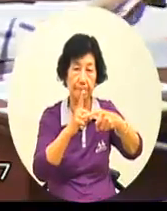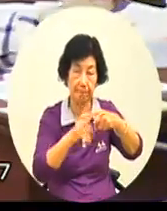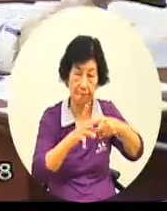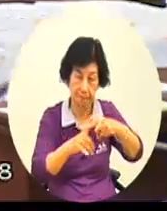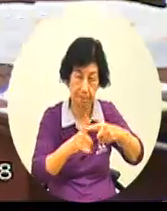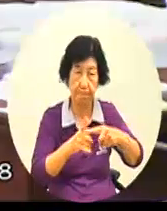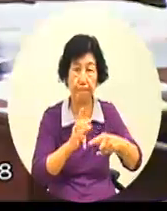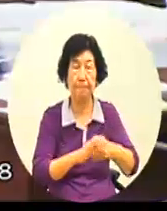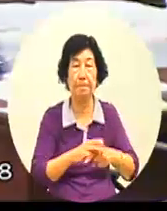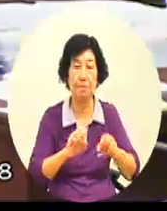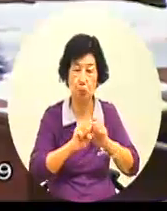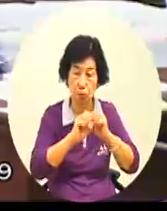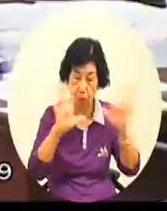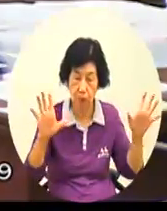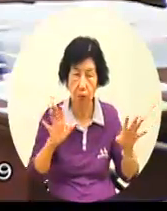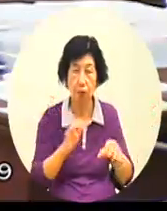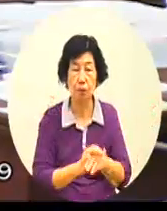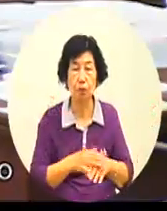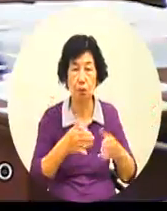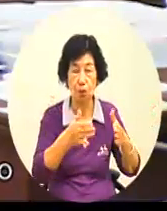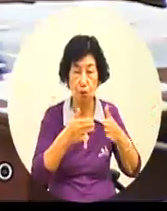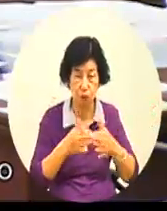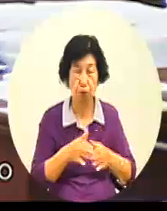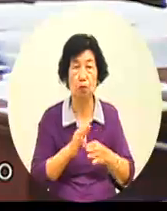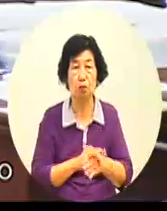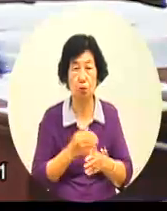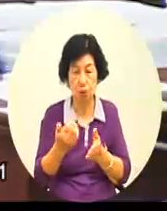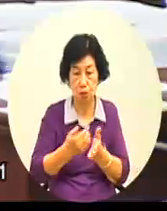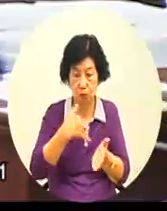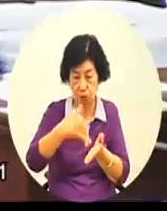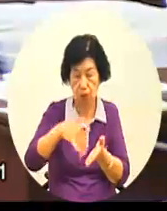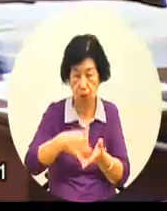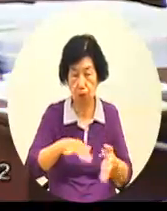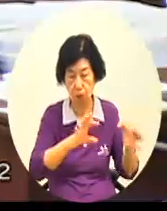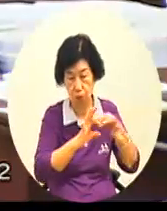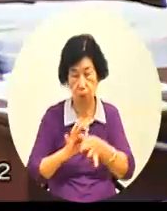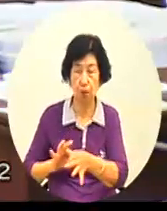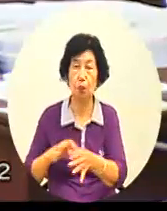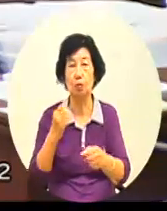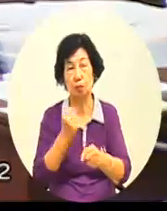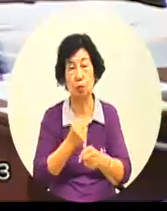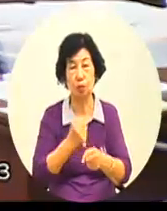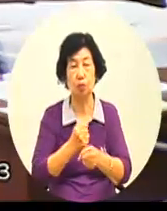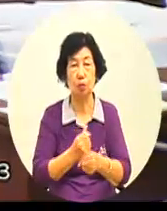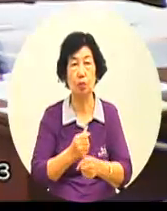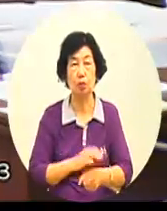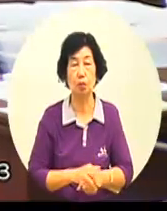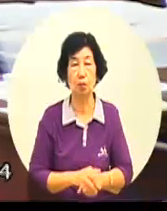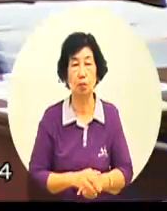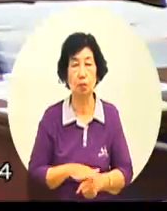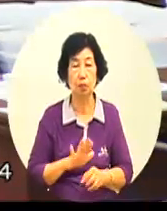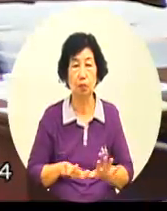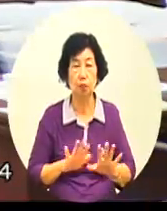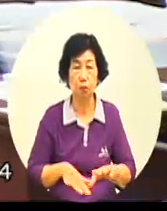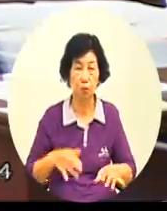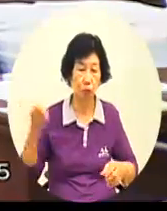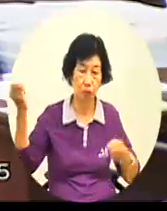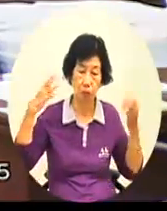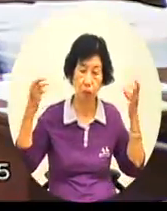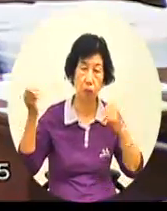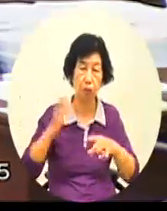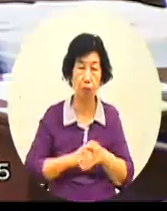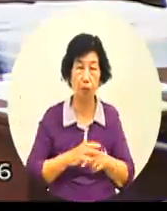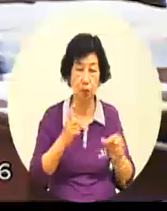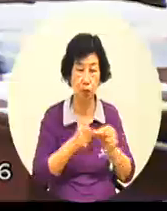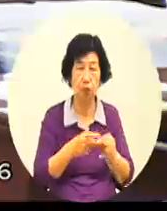政策，你宣布了就要这个预算永续。但是我的讯息是说，中央要给我们